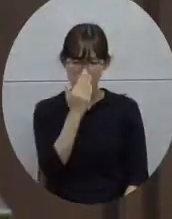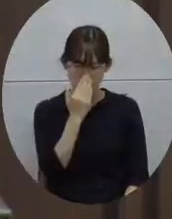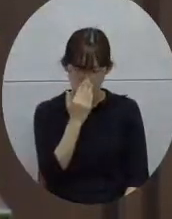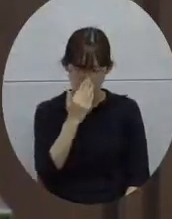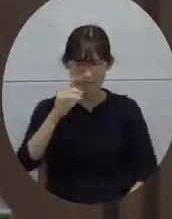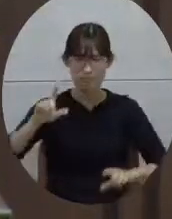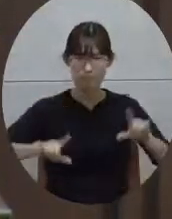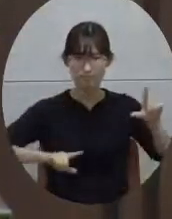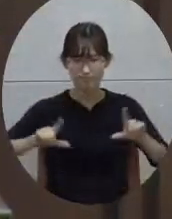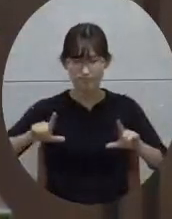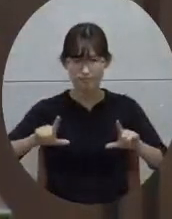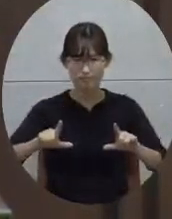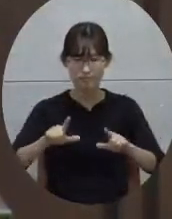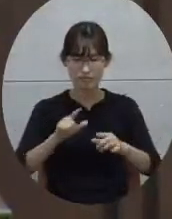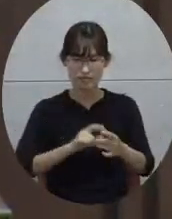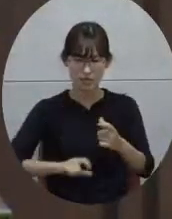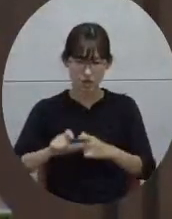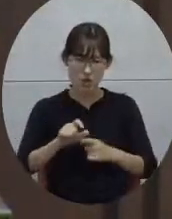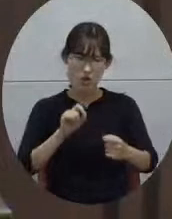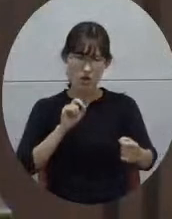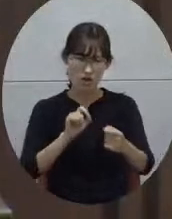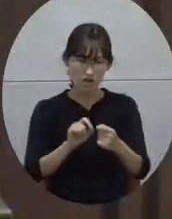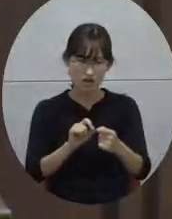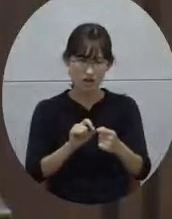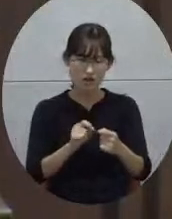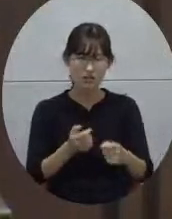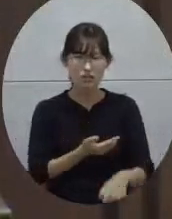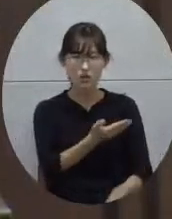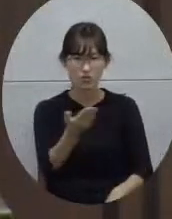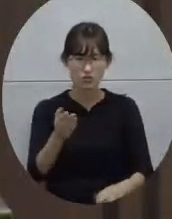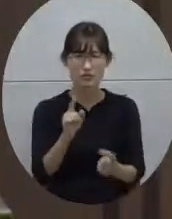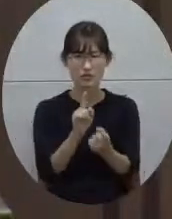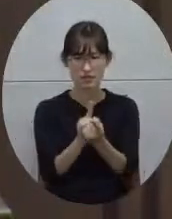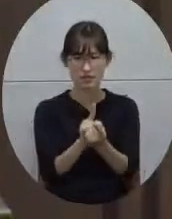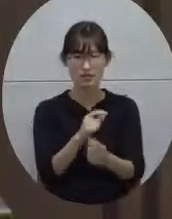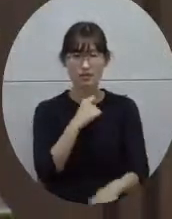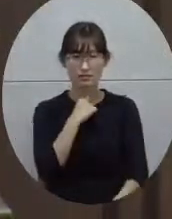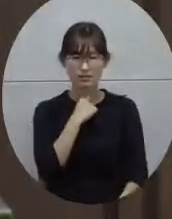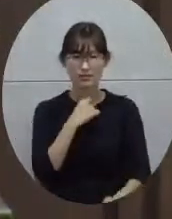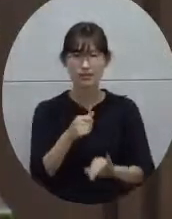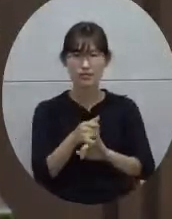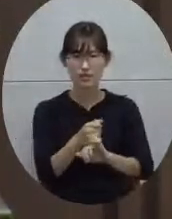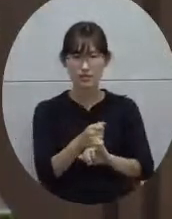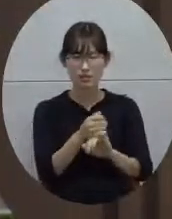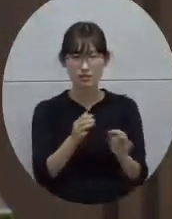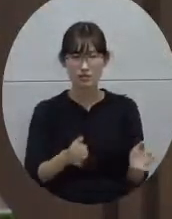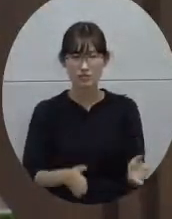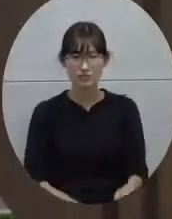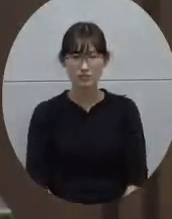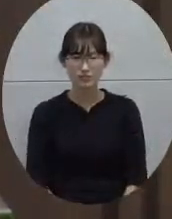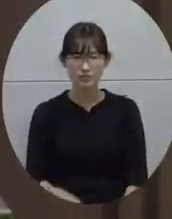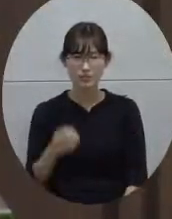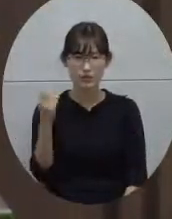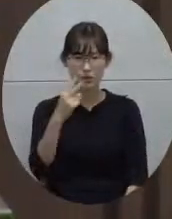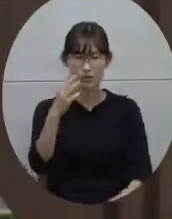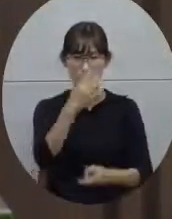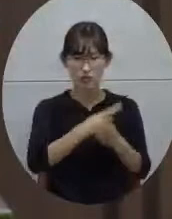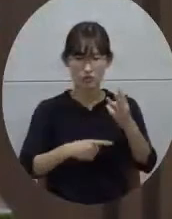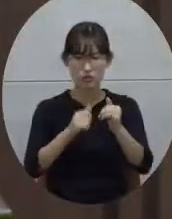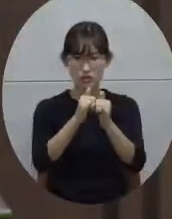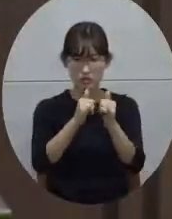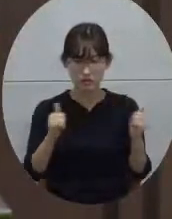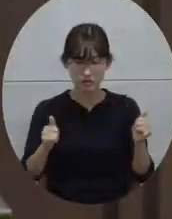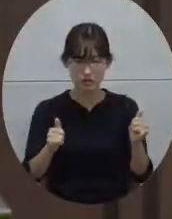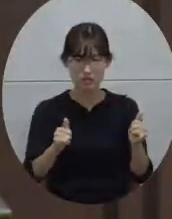더 가깝게 여러분과 함께하겠습니다. 청주 시민 한 분 한 분의 소중한